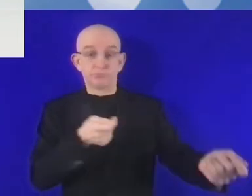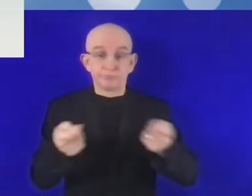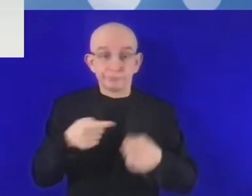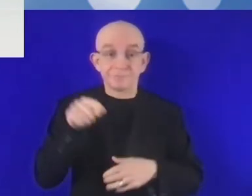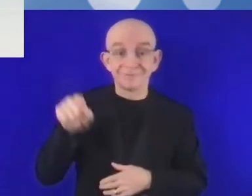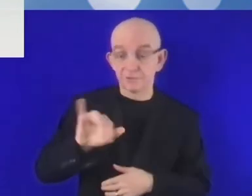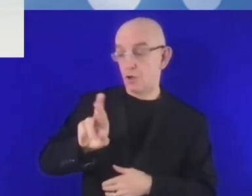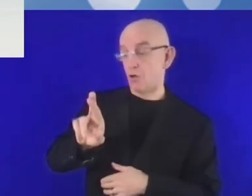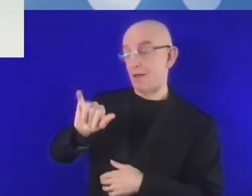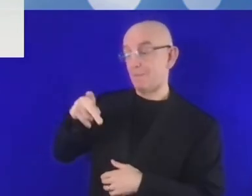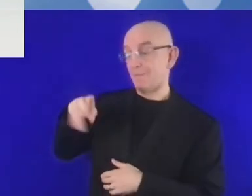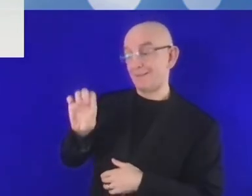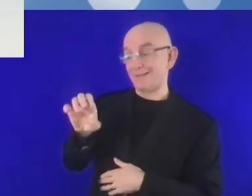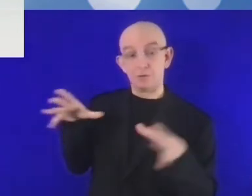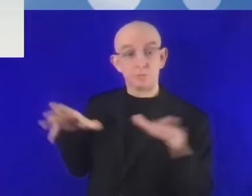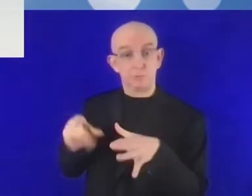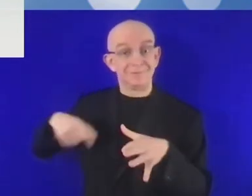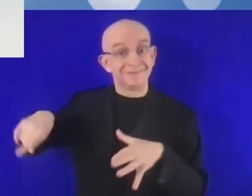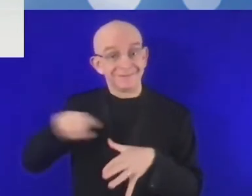بتمحيص ما نفعله،